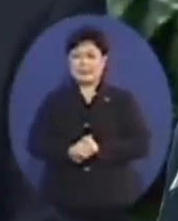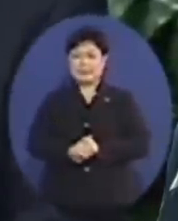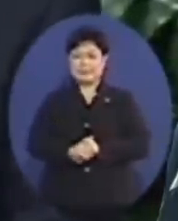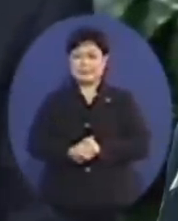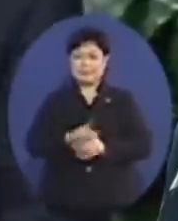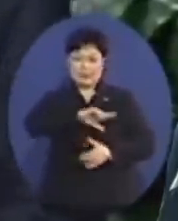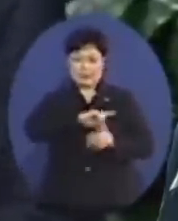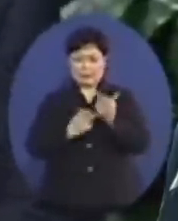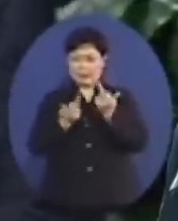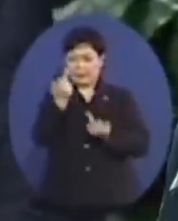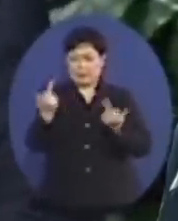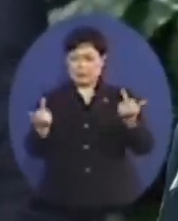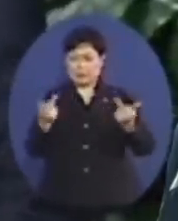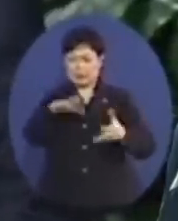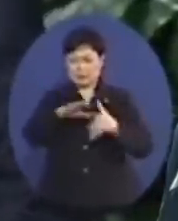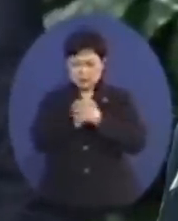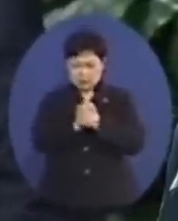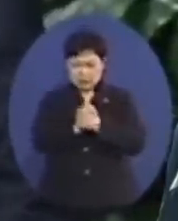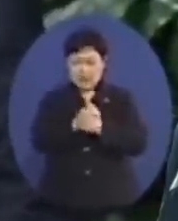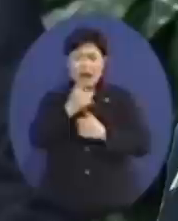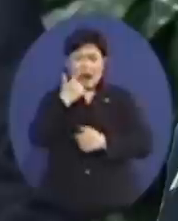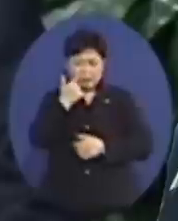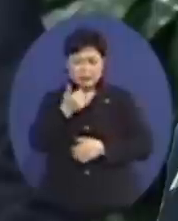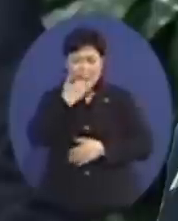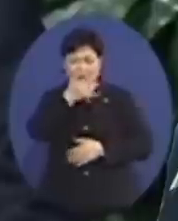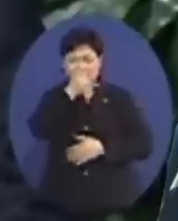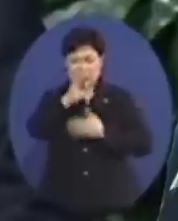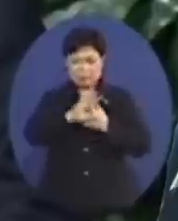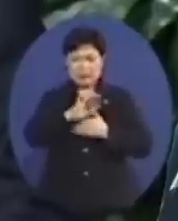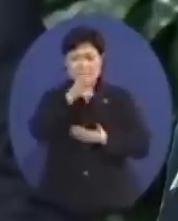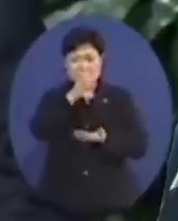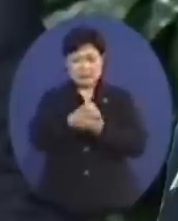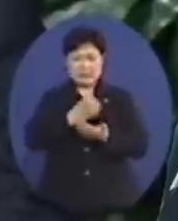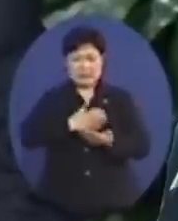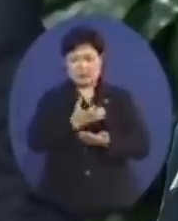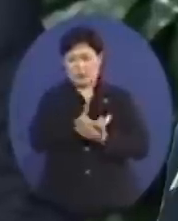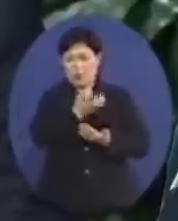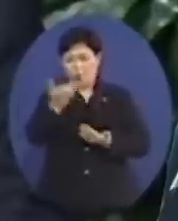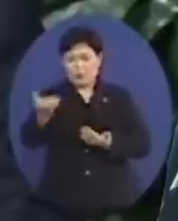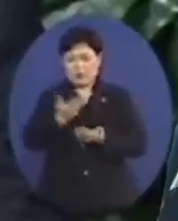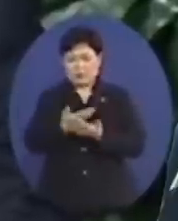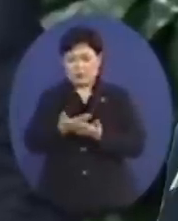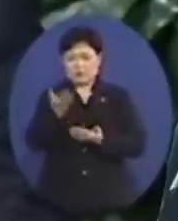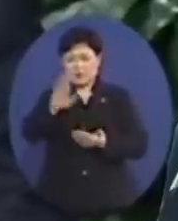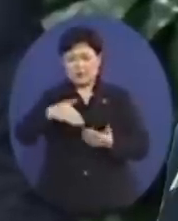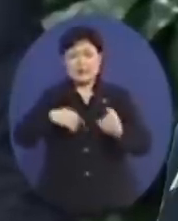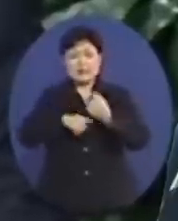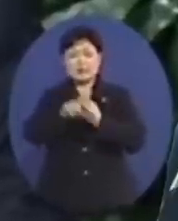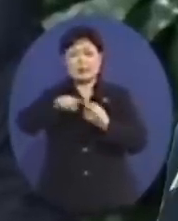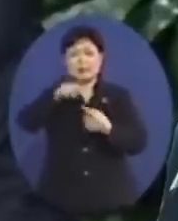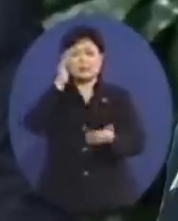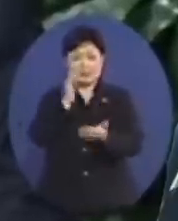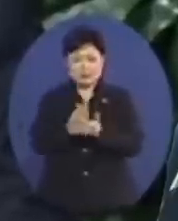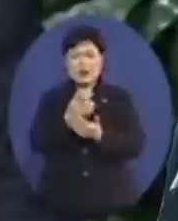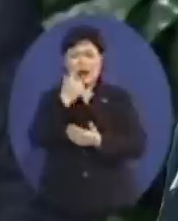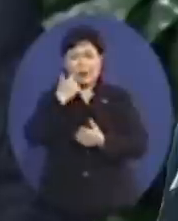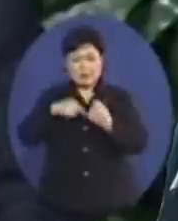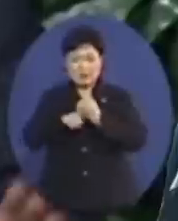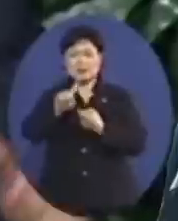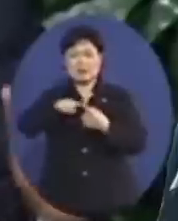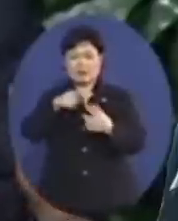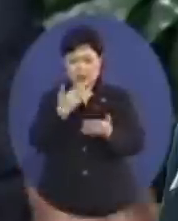겟세마네 동산에서 기도하실 때 아버지 할 수만 있으면 이 잔을 내게서 옮기시옵소서. 그러나 내 뜻대로 마옵시고 아버지 뜻대로 하시옵소서.